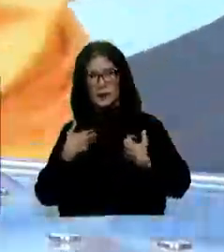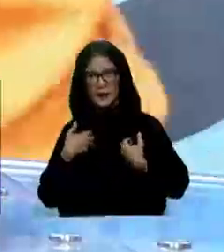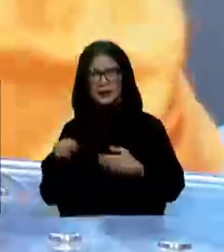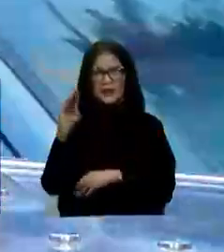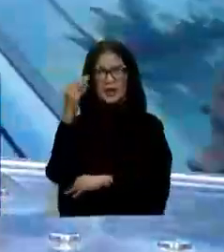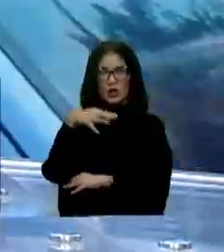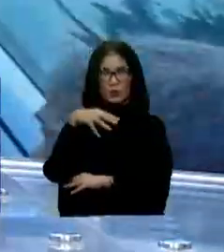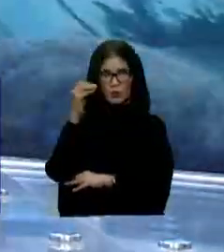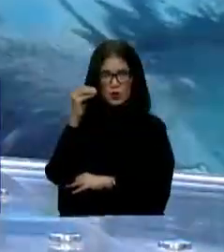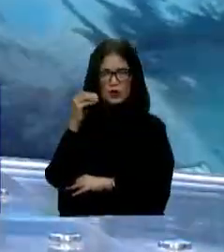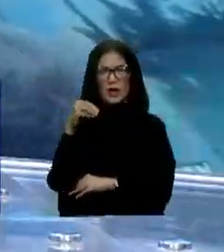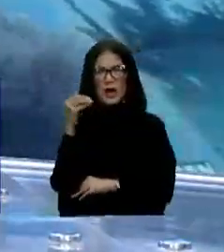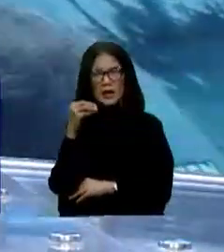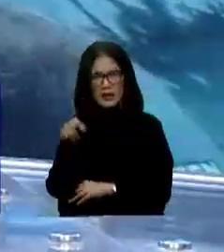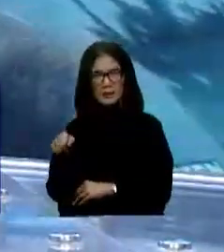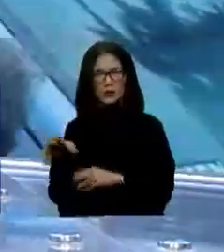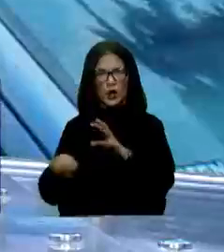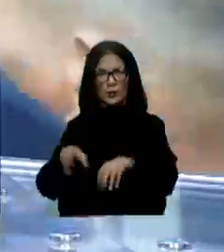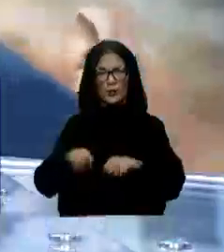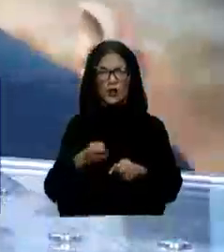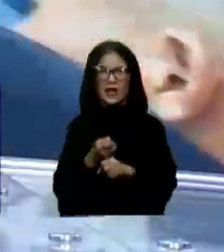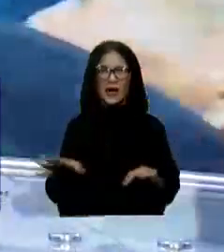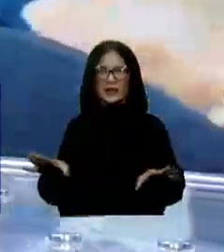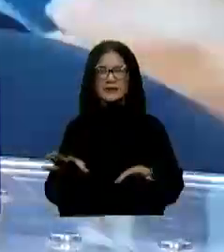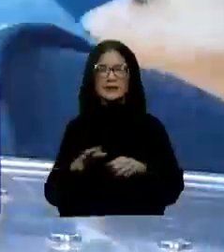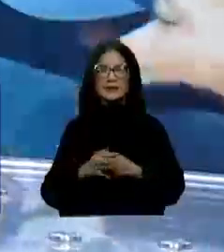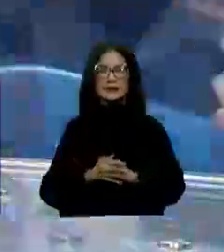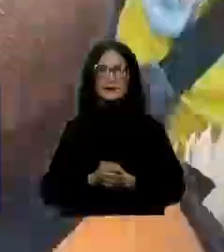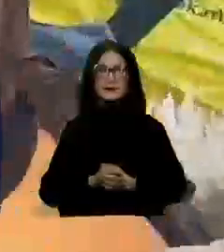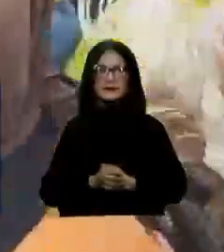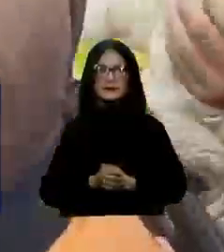Jakarta Pusat warga pun saling dorong berebut ayam gratis